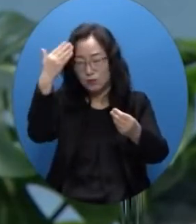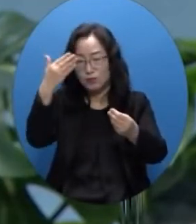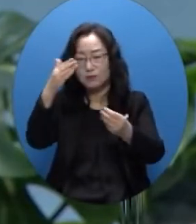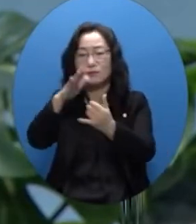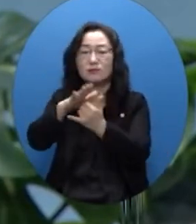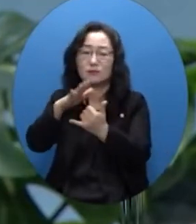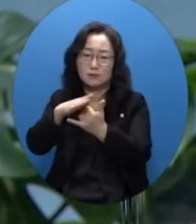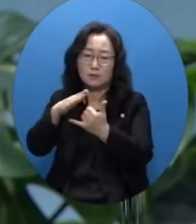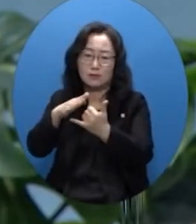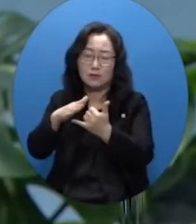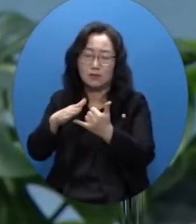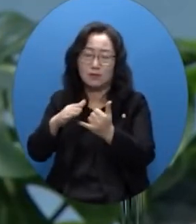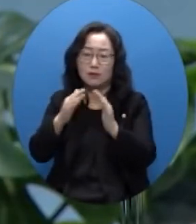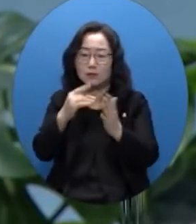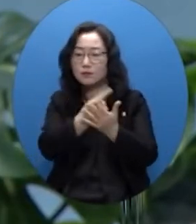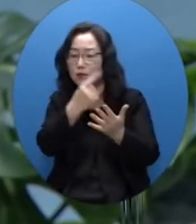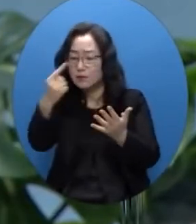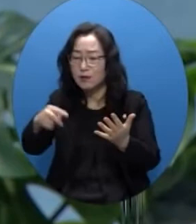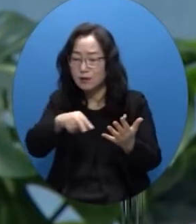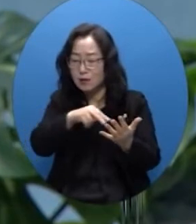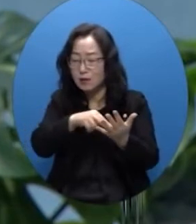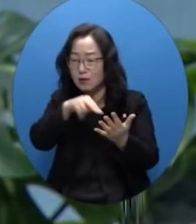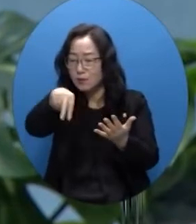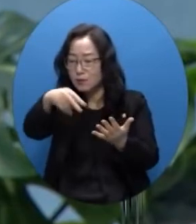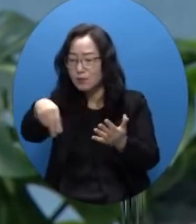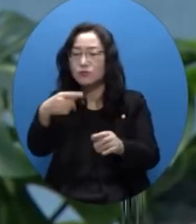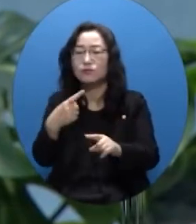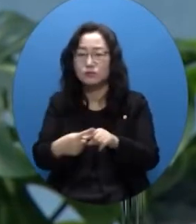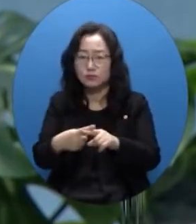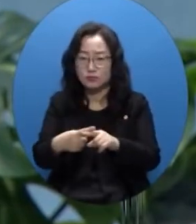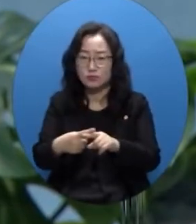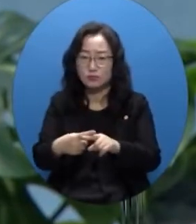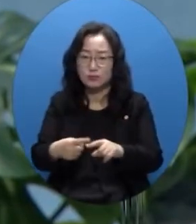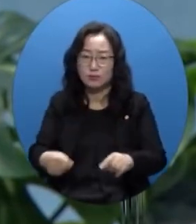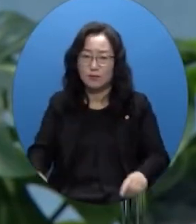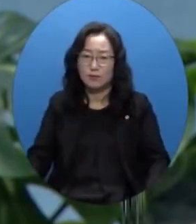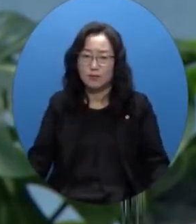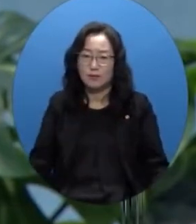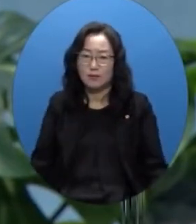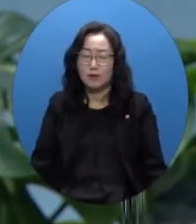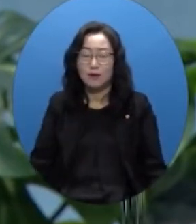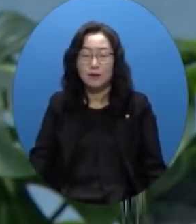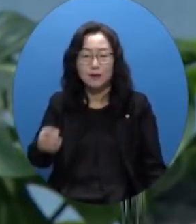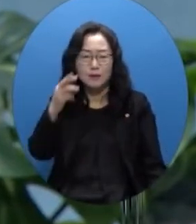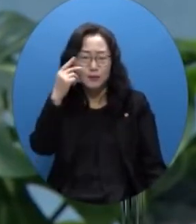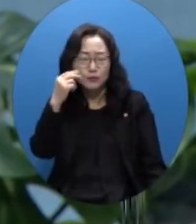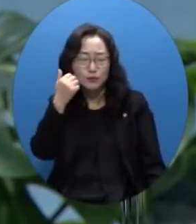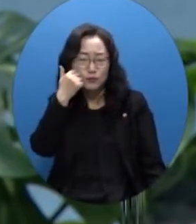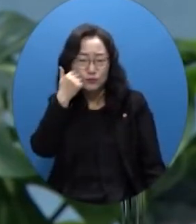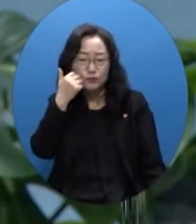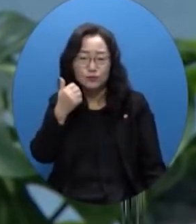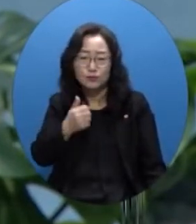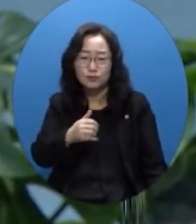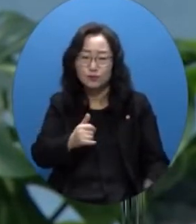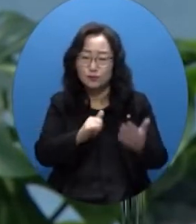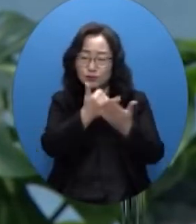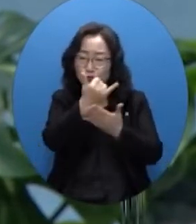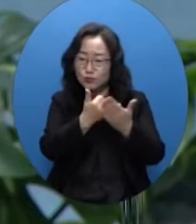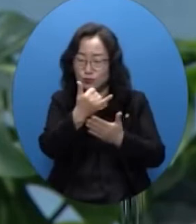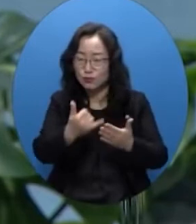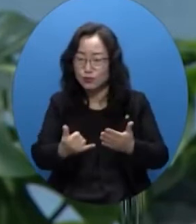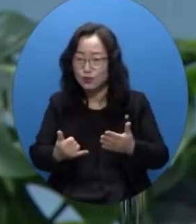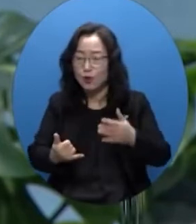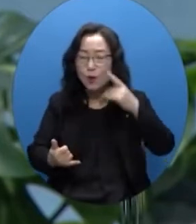집을 나와서 또 들어 생활하고 있습니다 뉴 계산 어머니에게 플러 사는 딸이